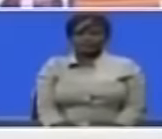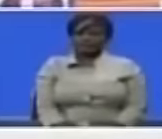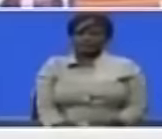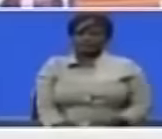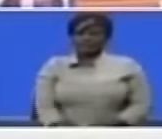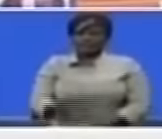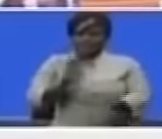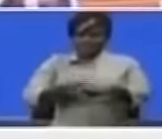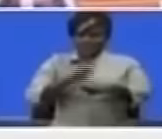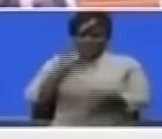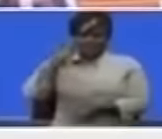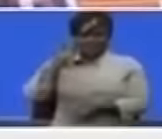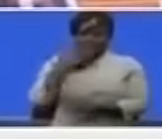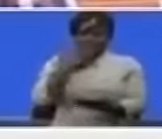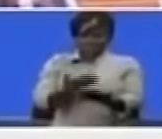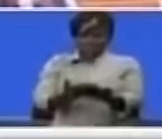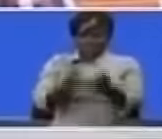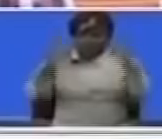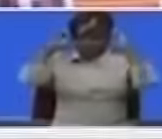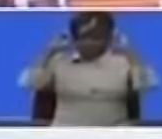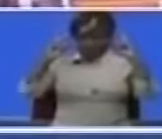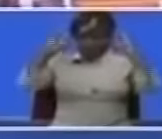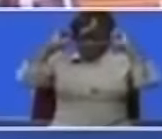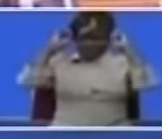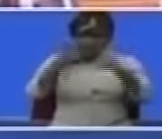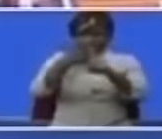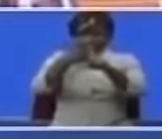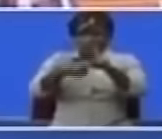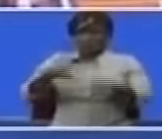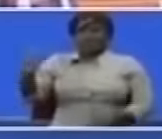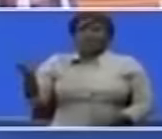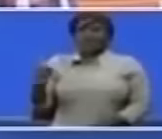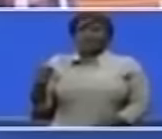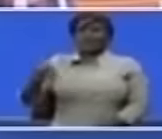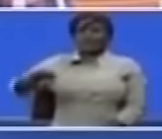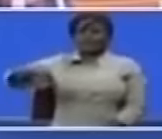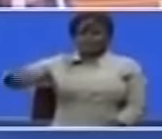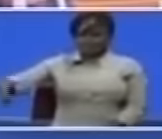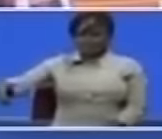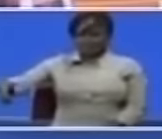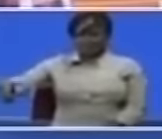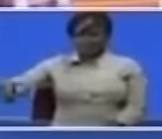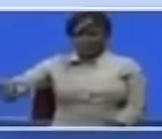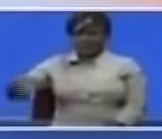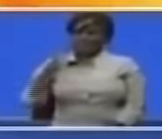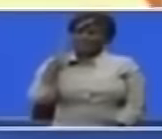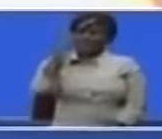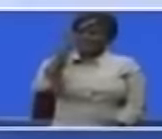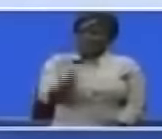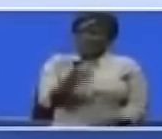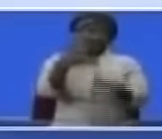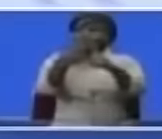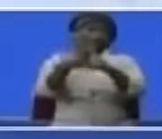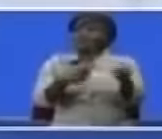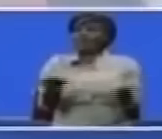Na mtazamaji, asante sana Mashirima Kapombe kutoka katika studio zetu zilizoko katikati mwa jiji la Nairobi. Tunakujia kwa njia ya moja kwa